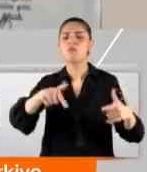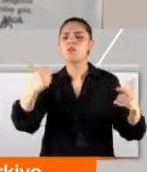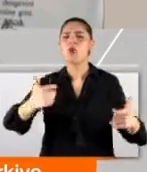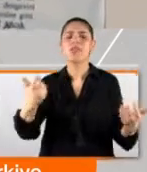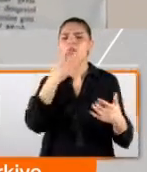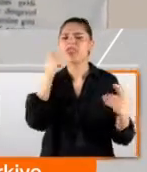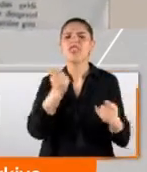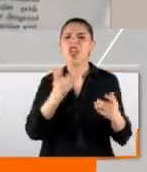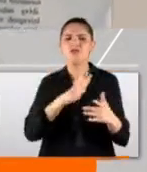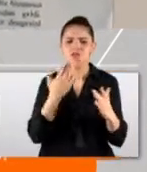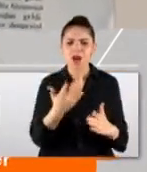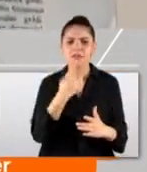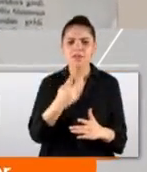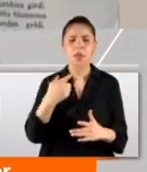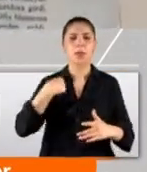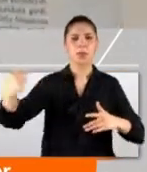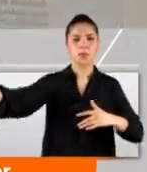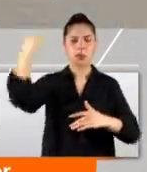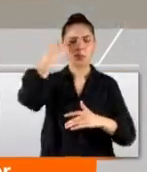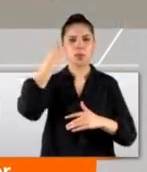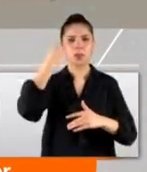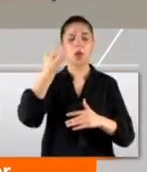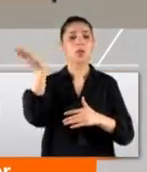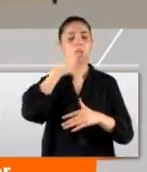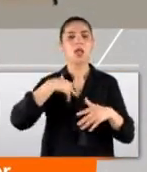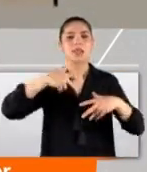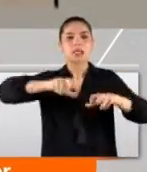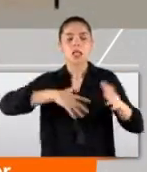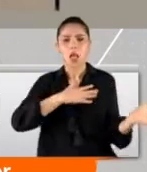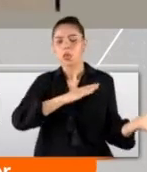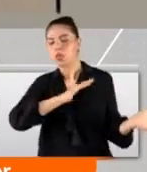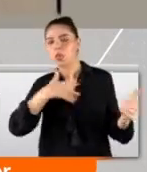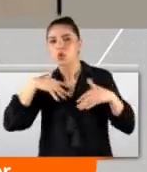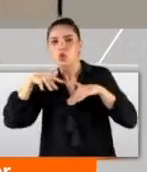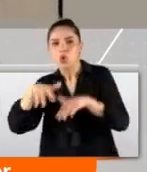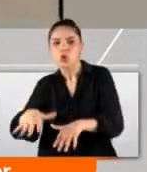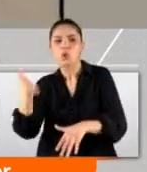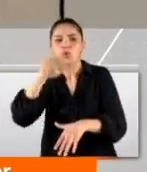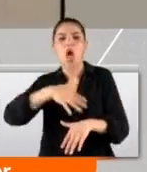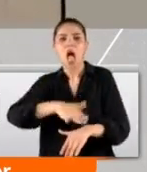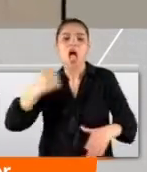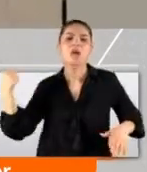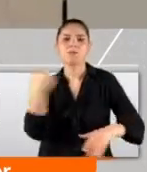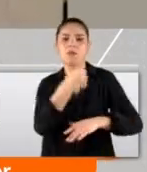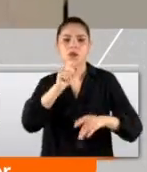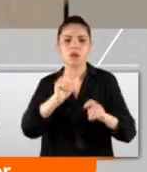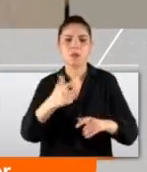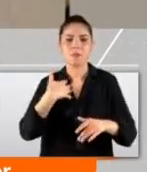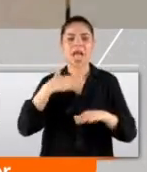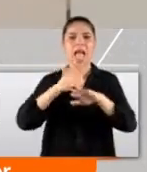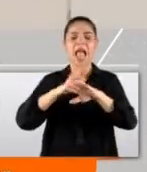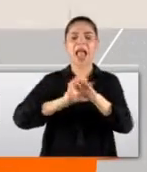bir yumruk darbesiyle vurama yumruk darbesi aldım. Sandalyeyle yere düştüm. Sonra beni tekmeledi ve ben şu elimi şöyle